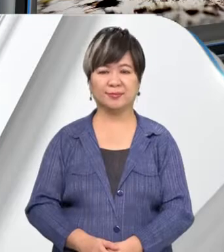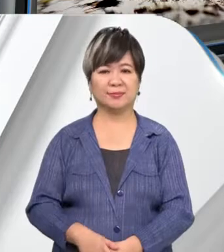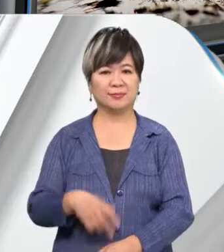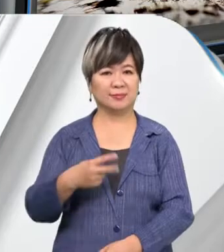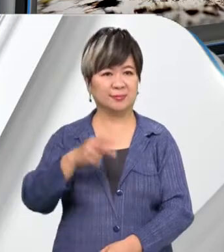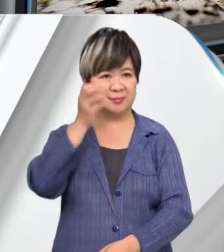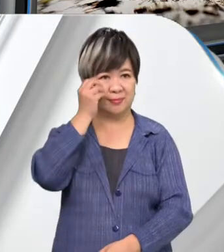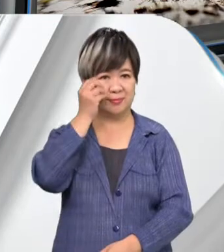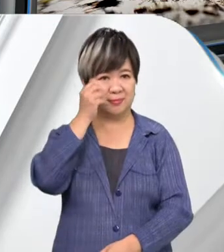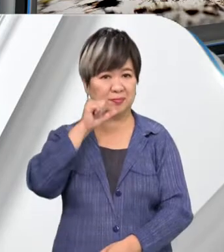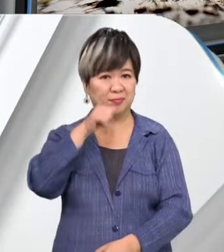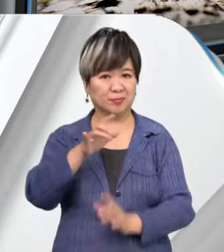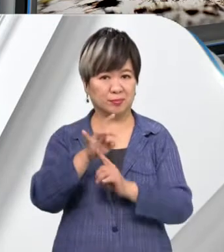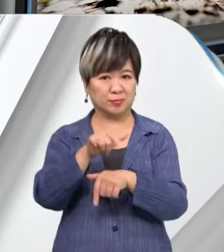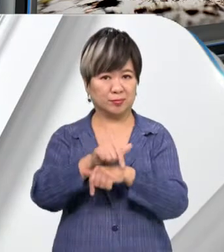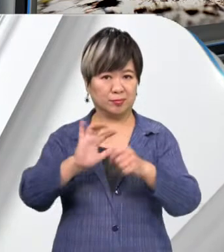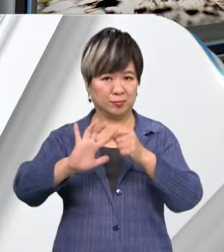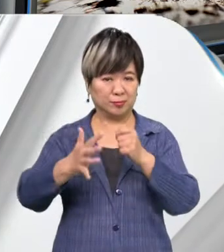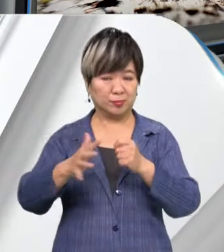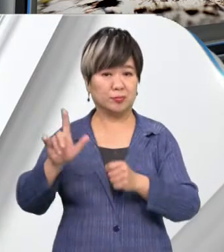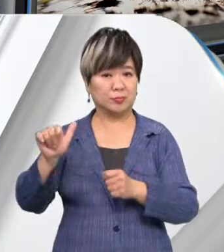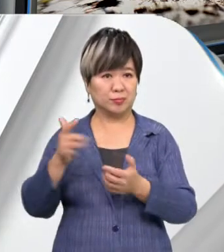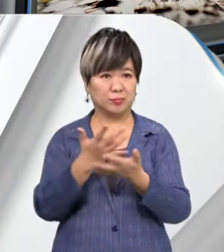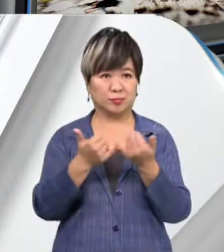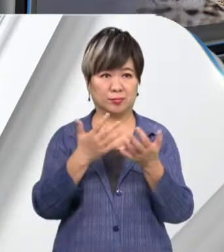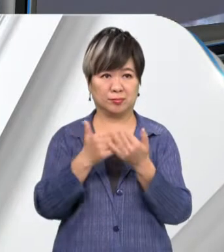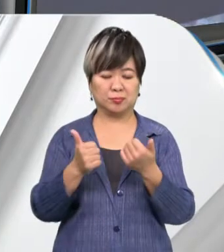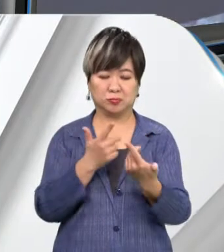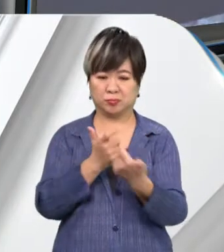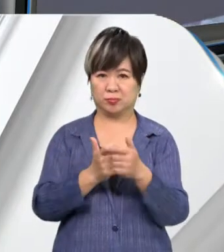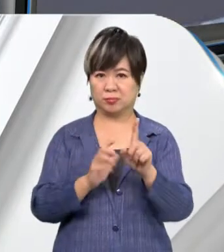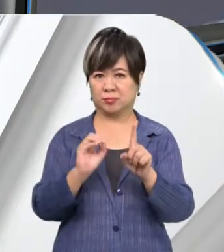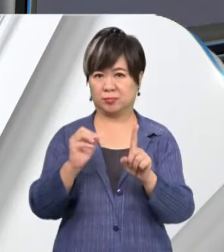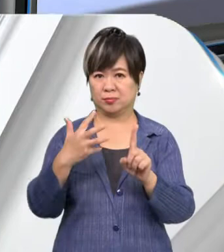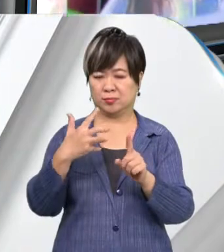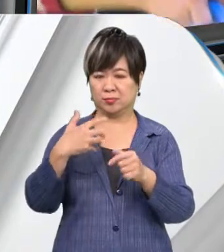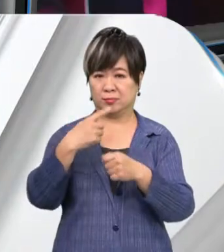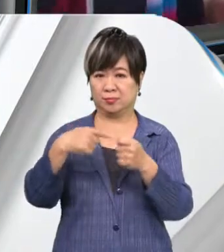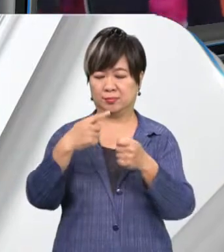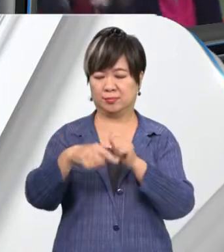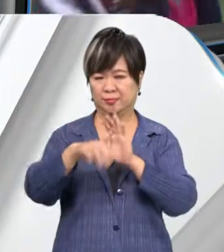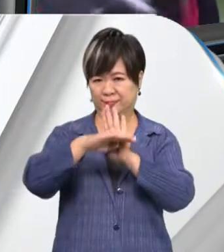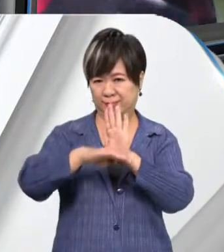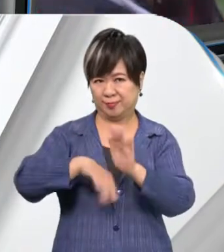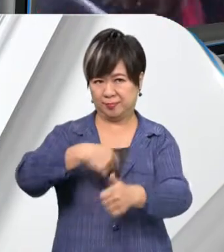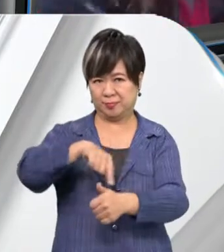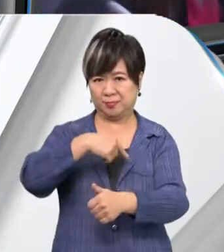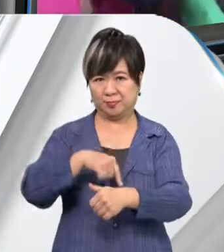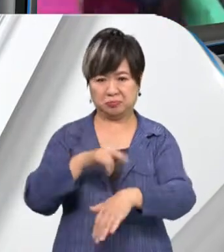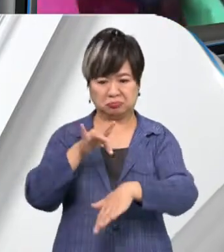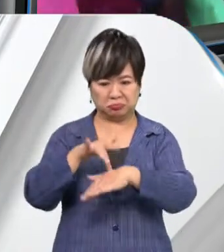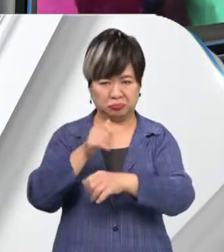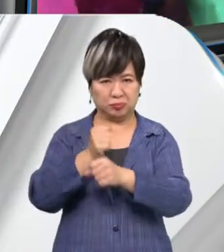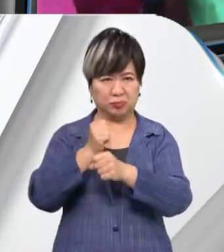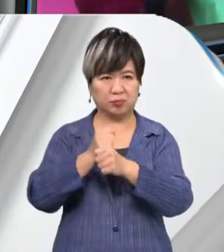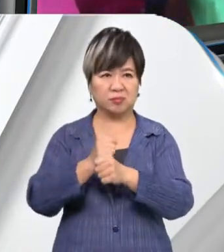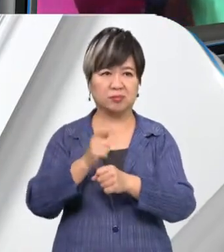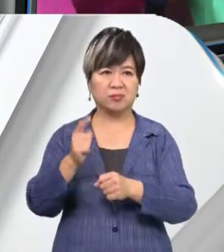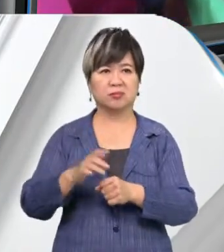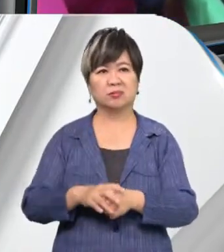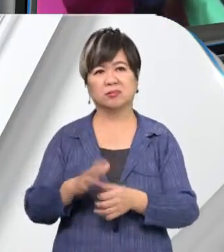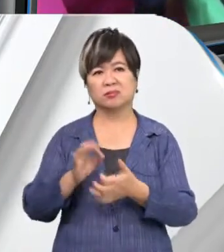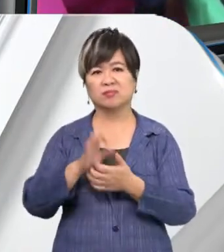그리고 며칠 전 중남구의 시선 답변이 바 공방의 코고 시조팀 코장 용펑텔의